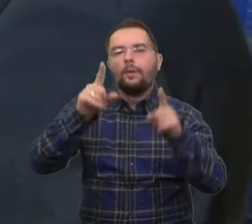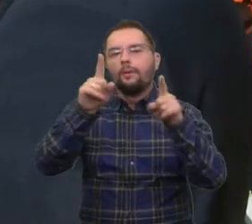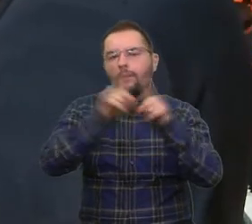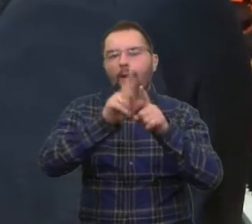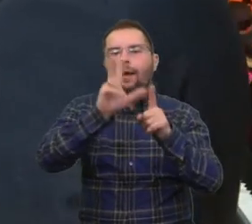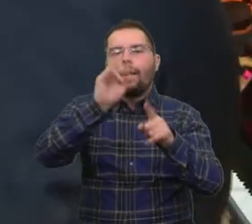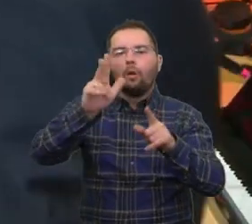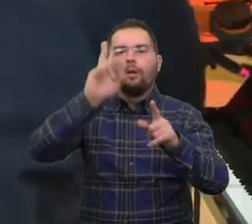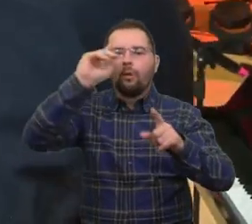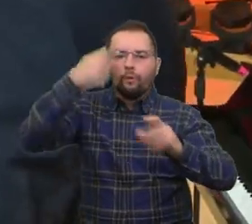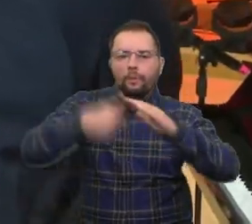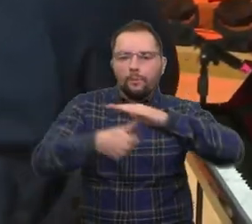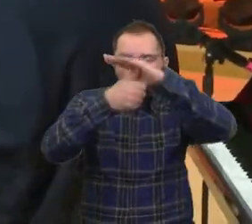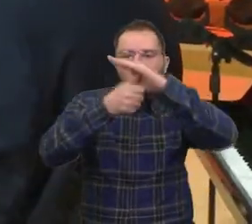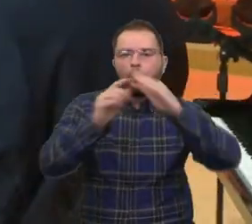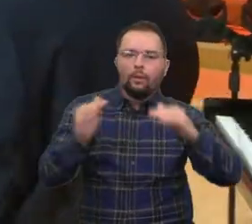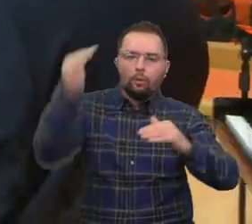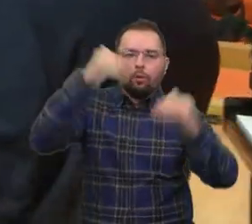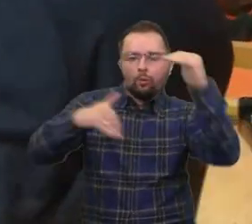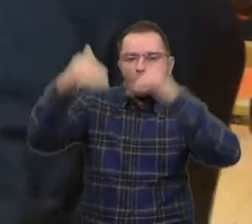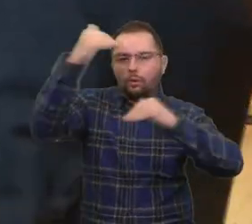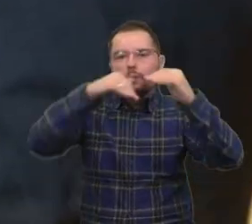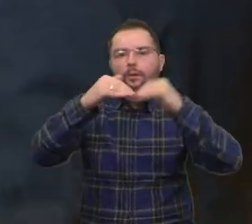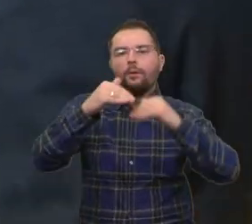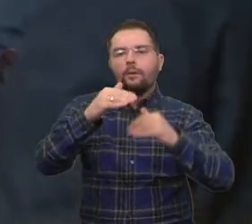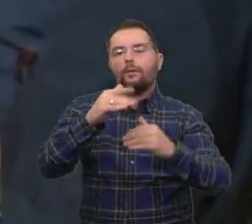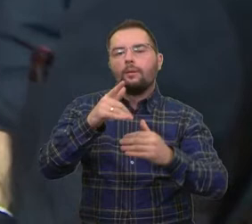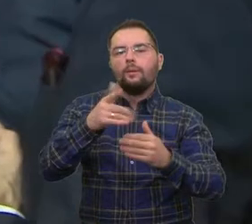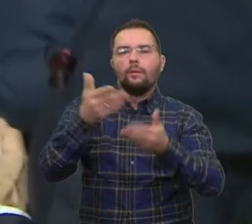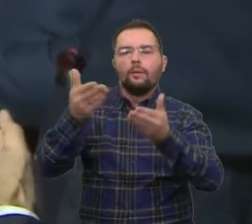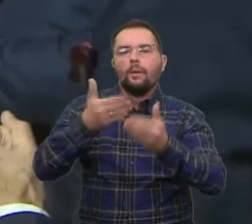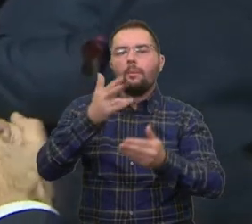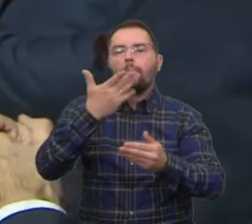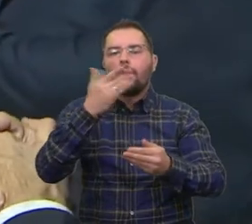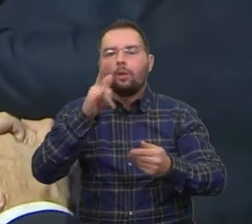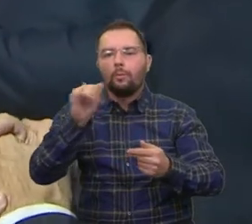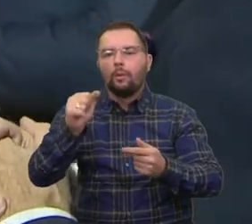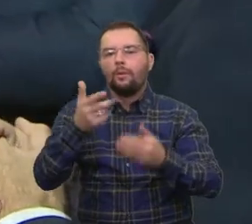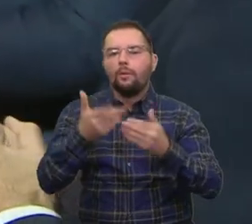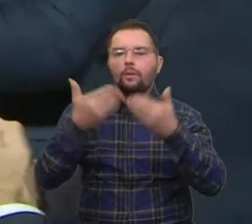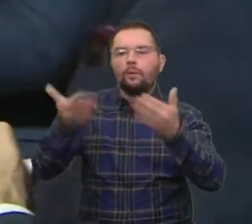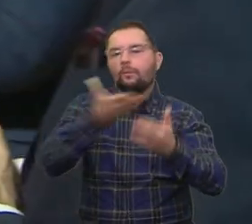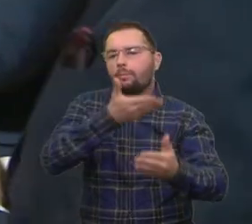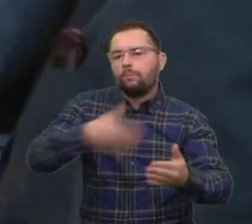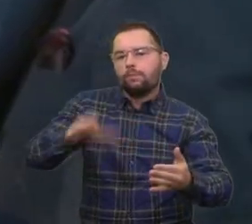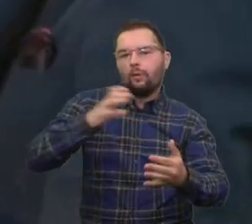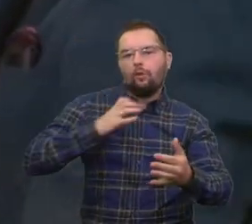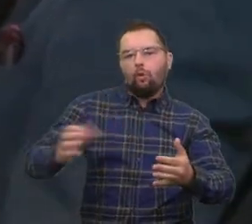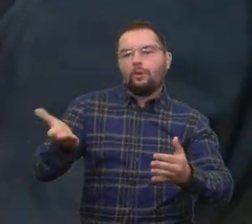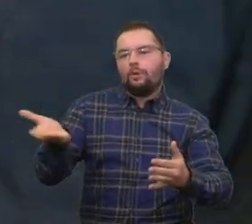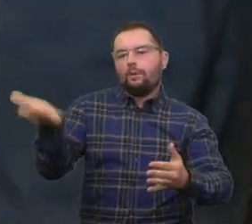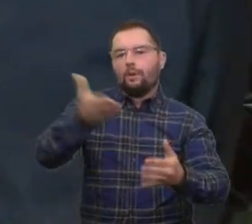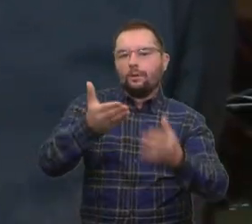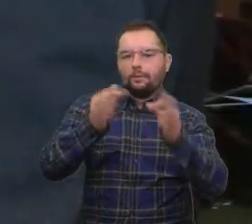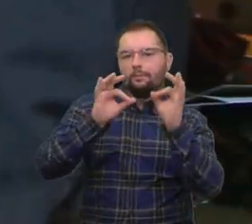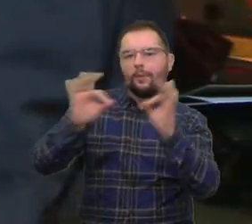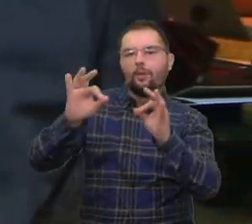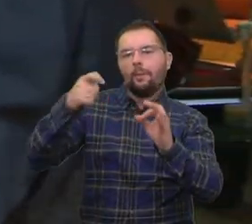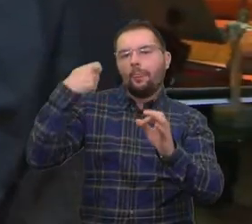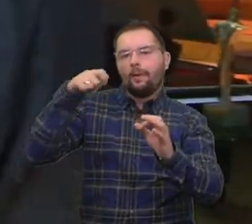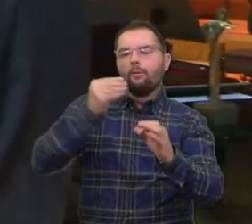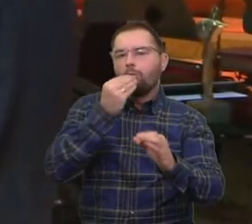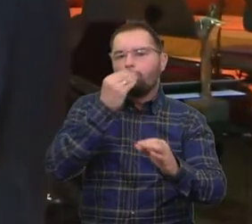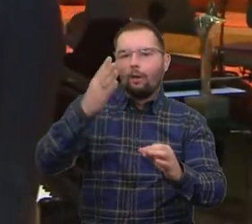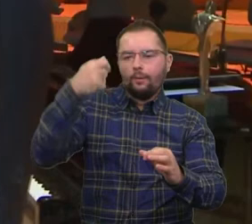Karolczak, szef zarządu Górnośląskiego, Górnośląsko-Zagłębiowskiej Metropolii. Oto grono wyróżnionych w